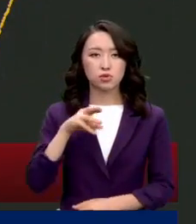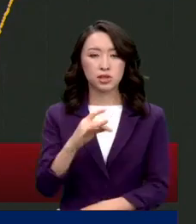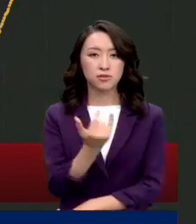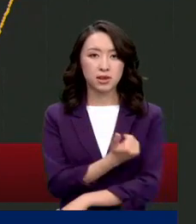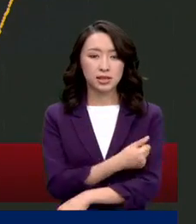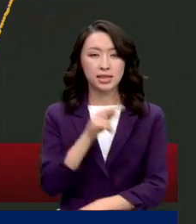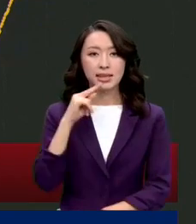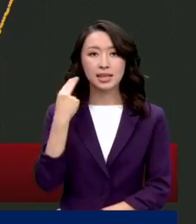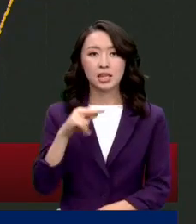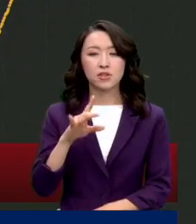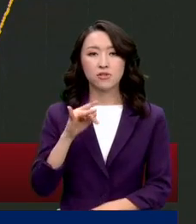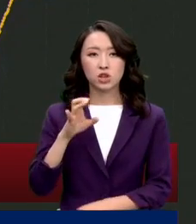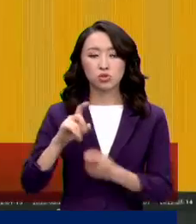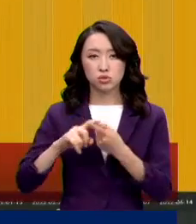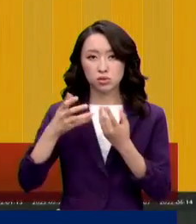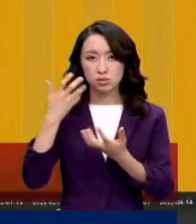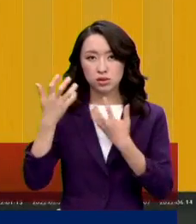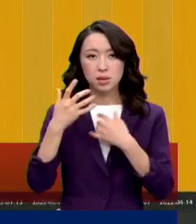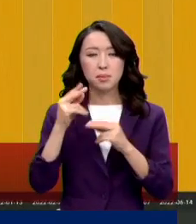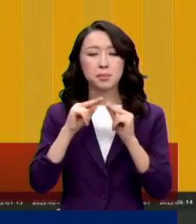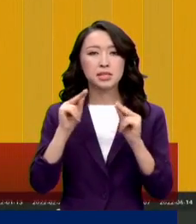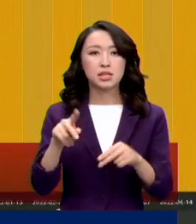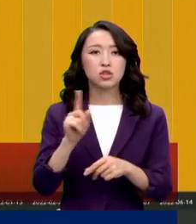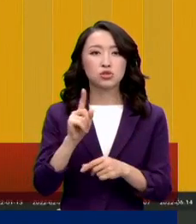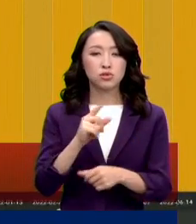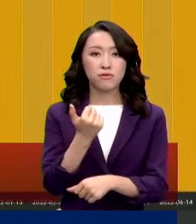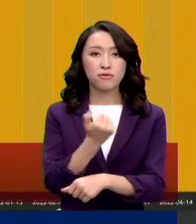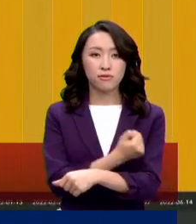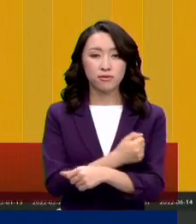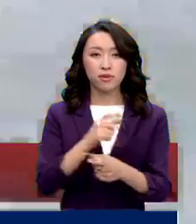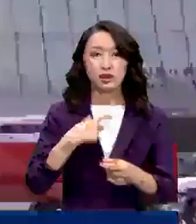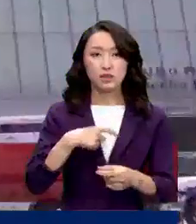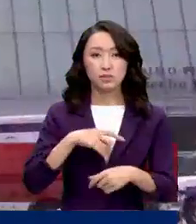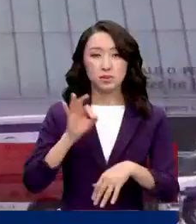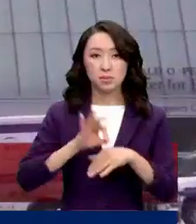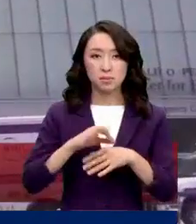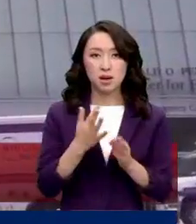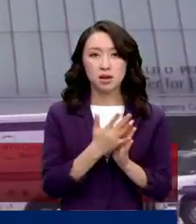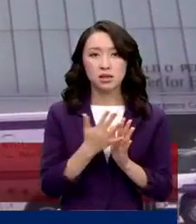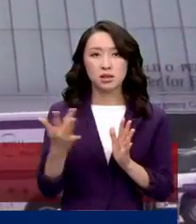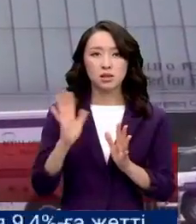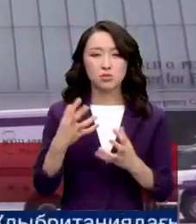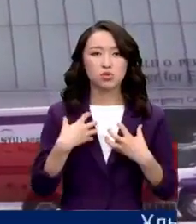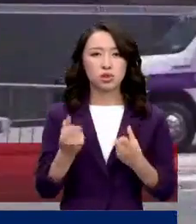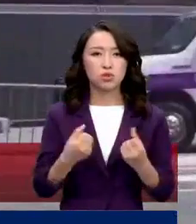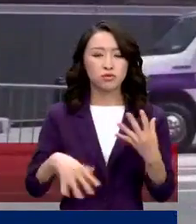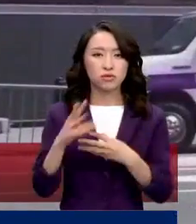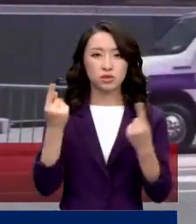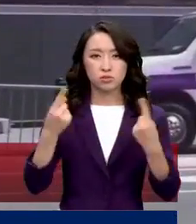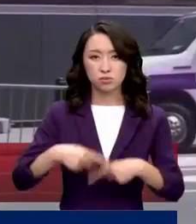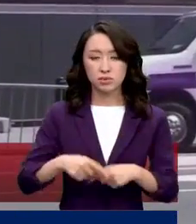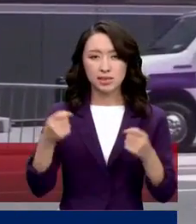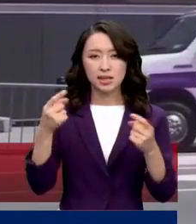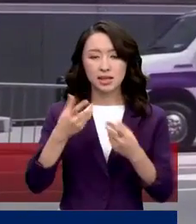тем, китайские вирусологи признали, что последствия вируса имеют долгосрочный характер на здоровье мирового населения. Согласно